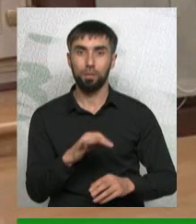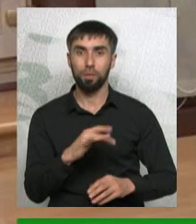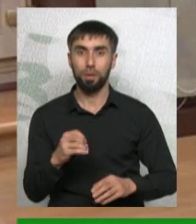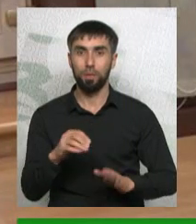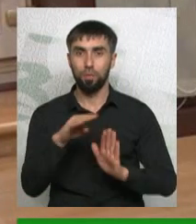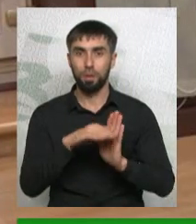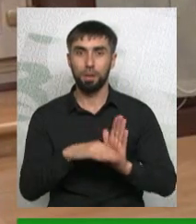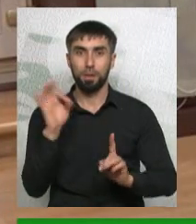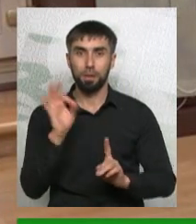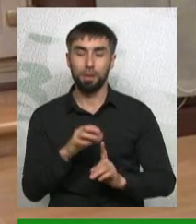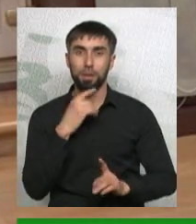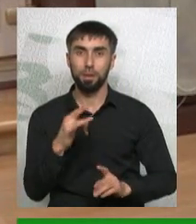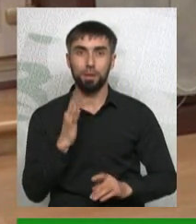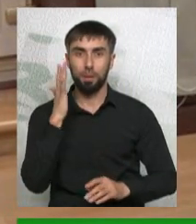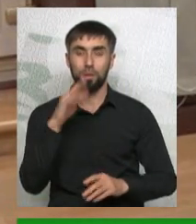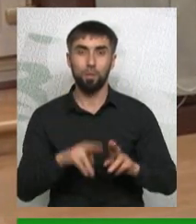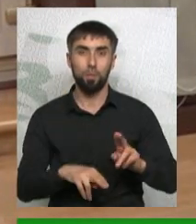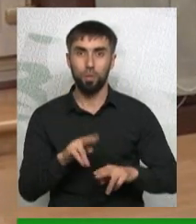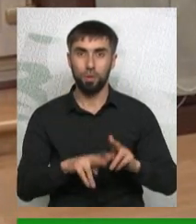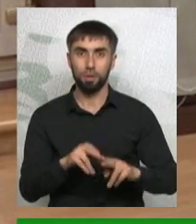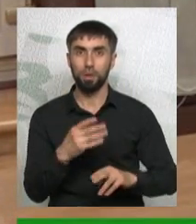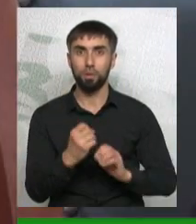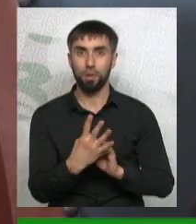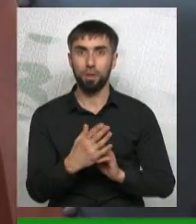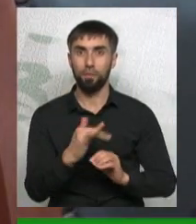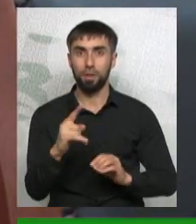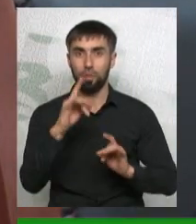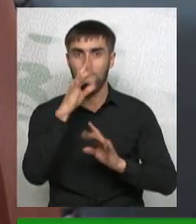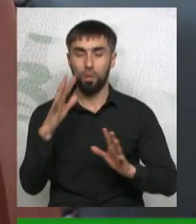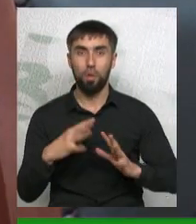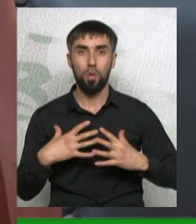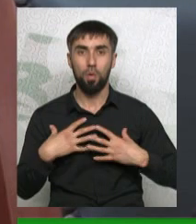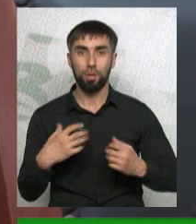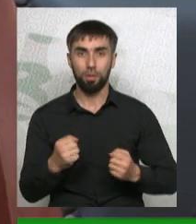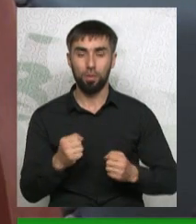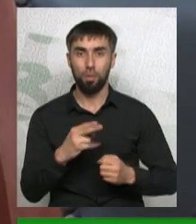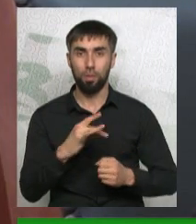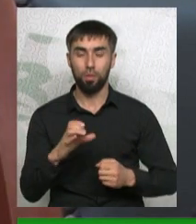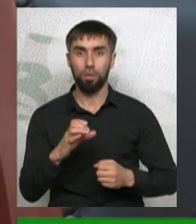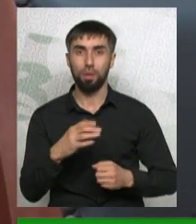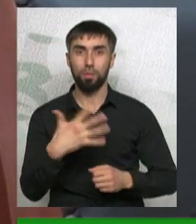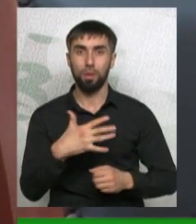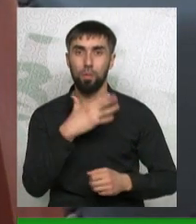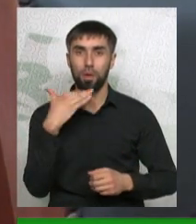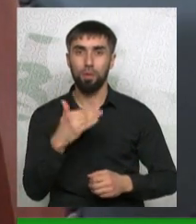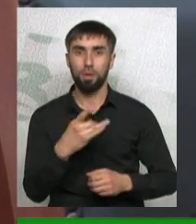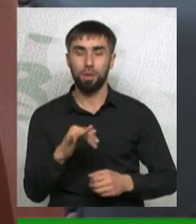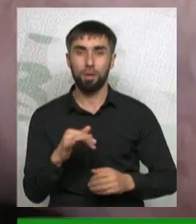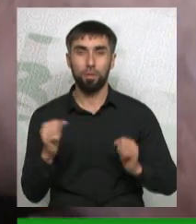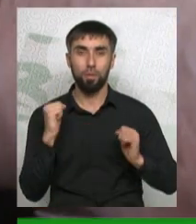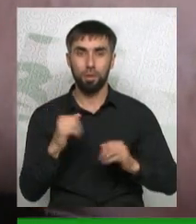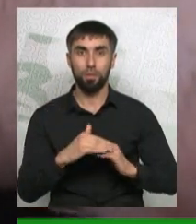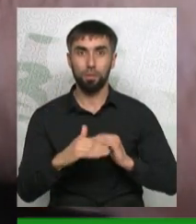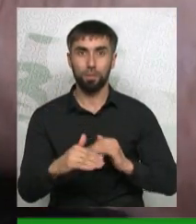достижения программных целей регион намерен построить 14 физкультурно-оздоровительных комплексов, 50 многофункциональных